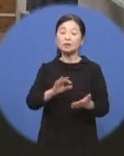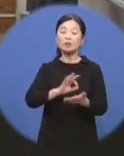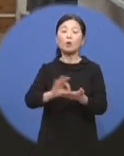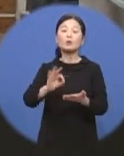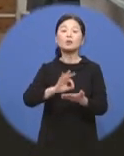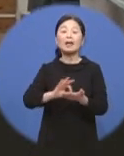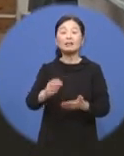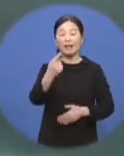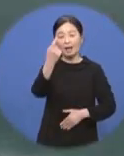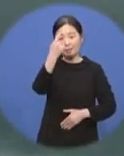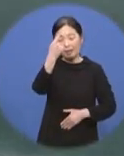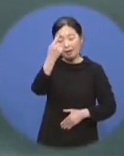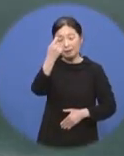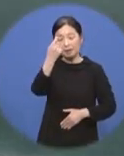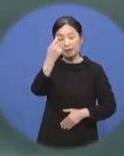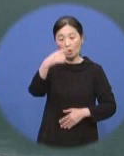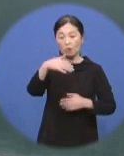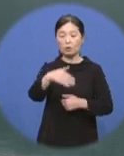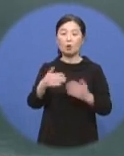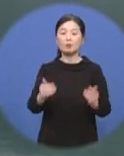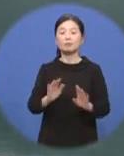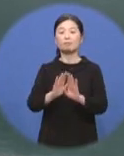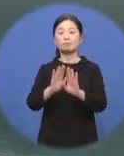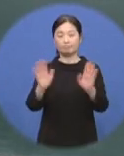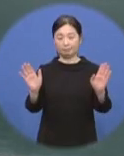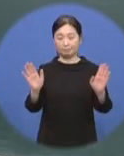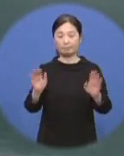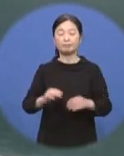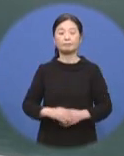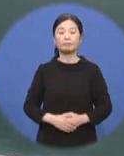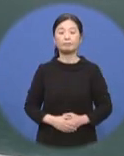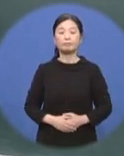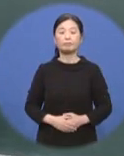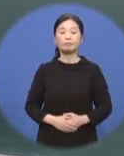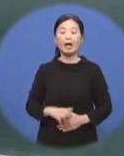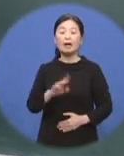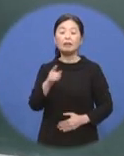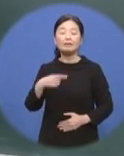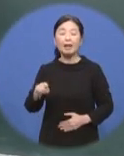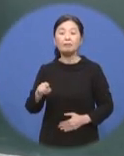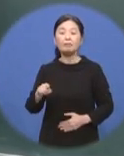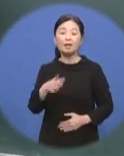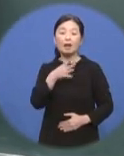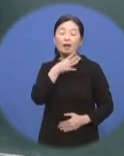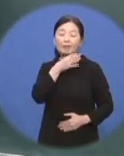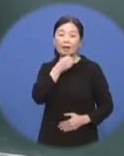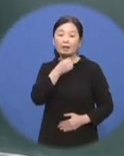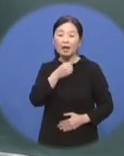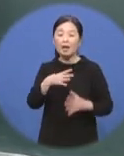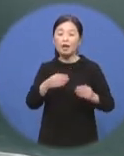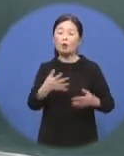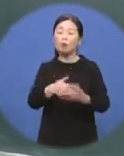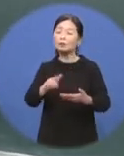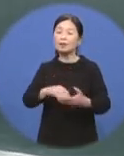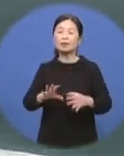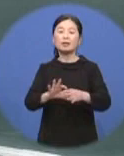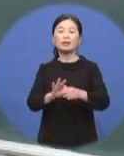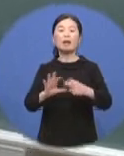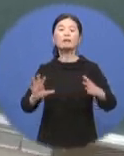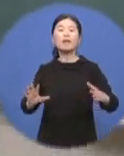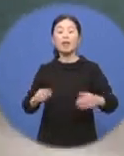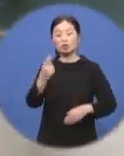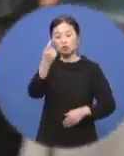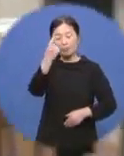びの教室の様子です。県では年齢や国籍に関係なく学べる機会を提供するため